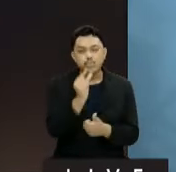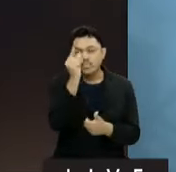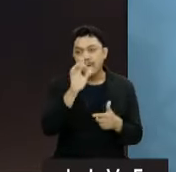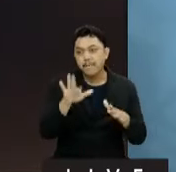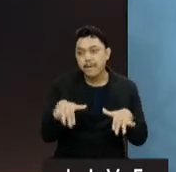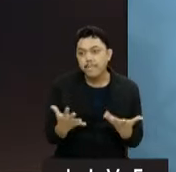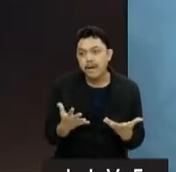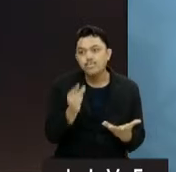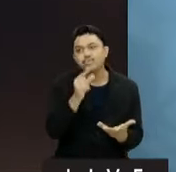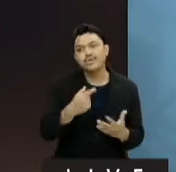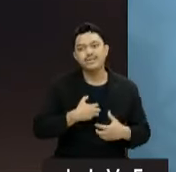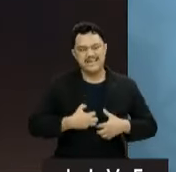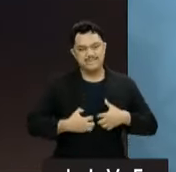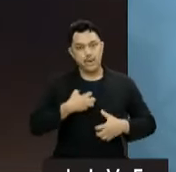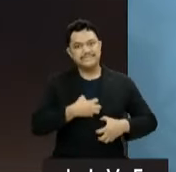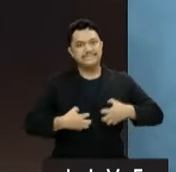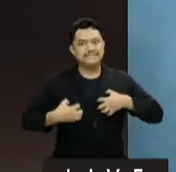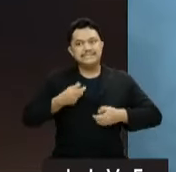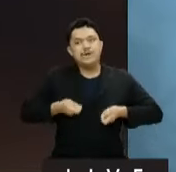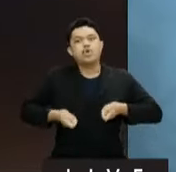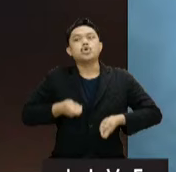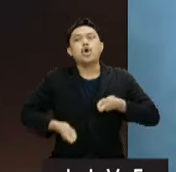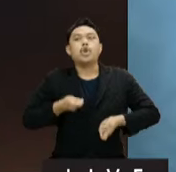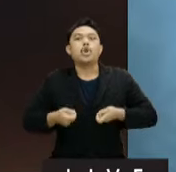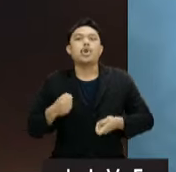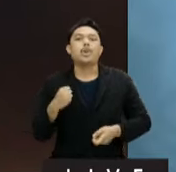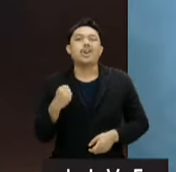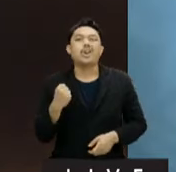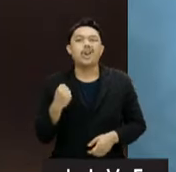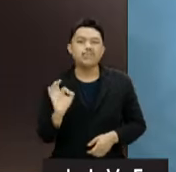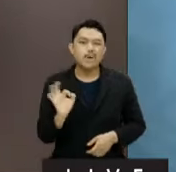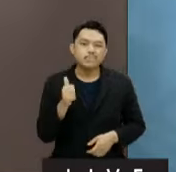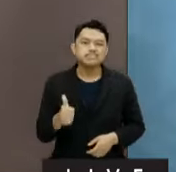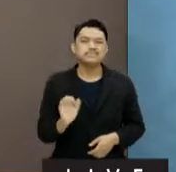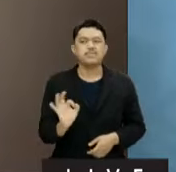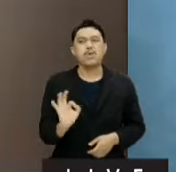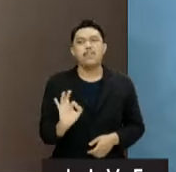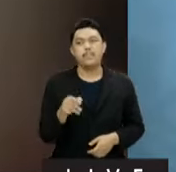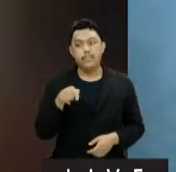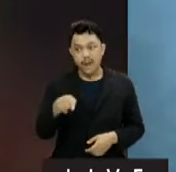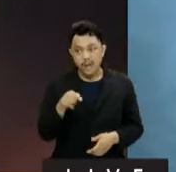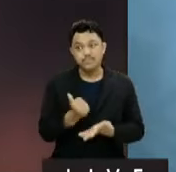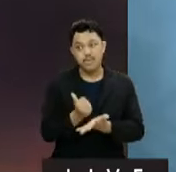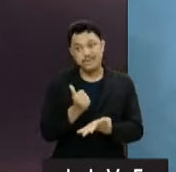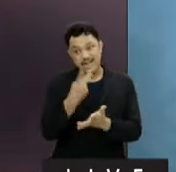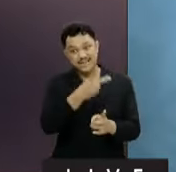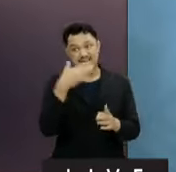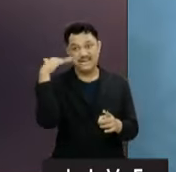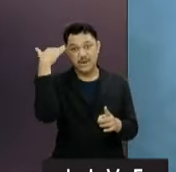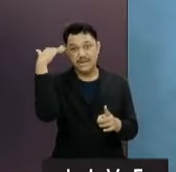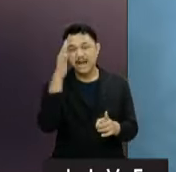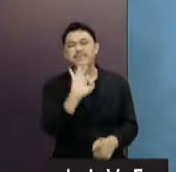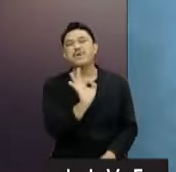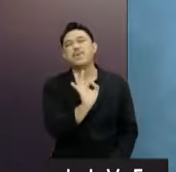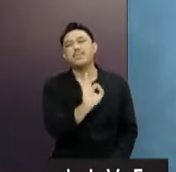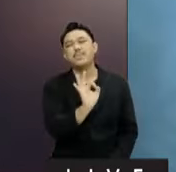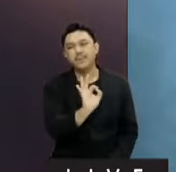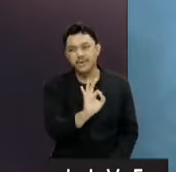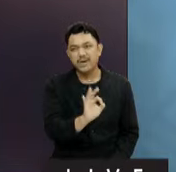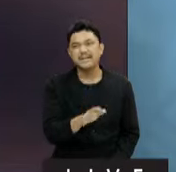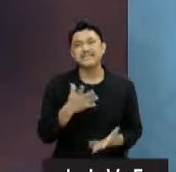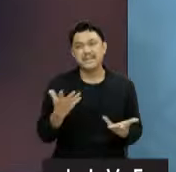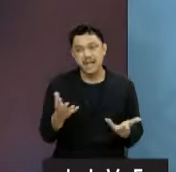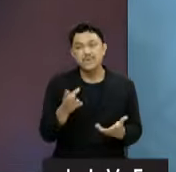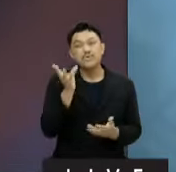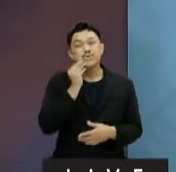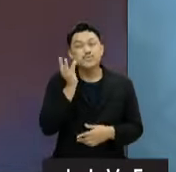emosi, karenanya pernikahan itu harus dilakukan oleh orang yang sudah dikategorikan dewasa dengan batasan usia tertentu. Walaupun